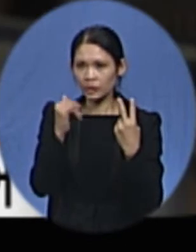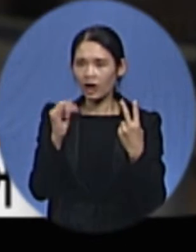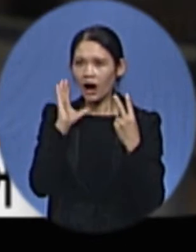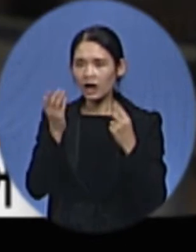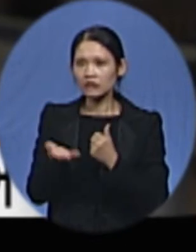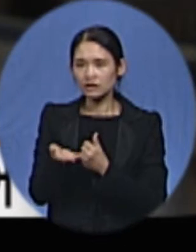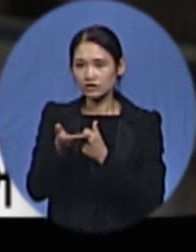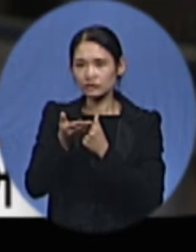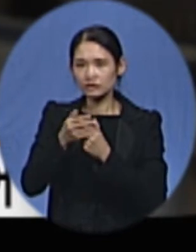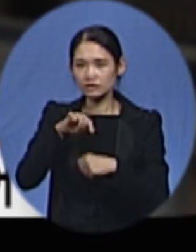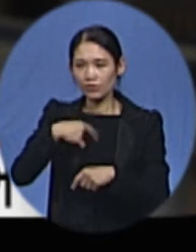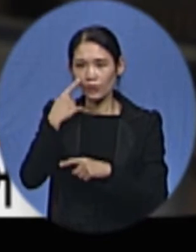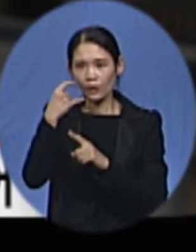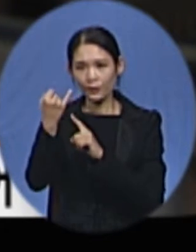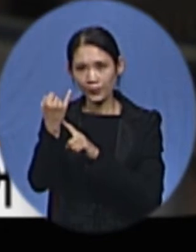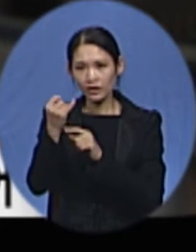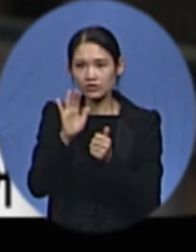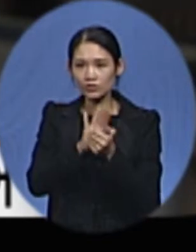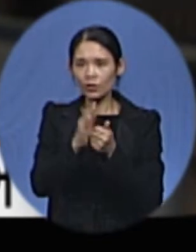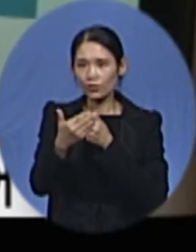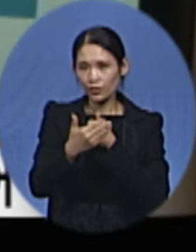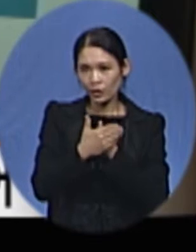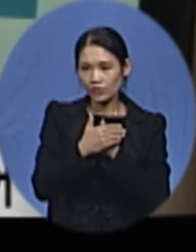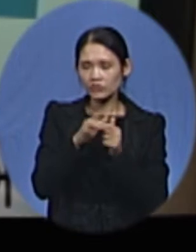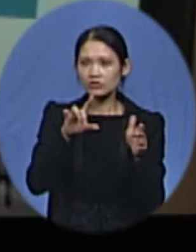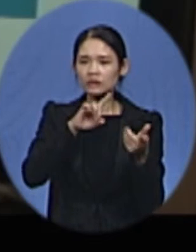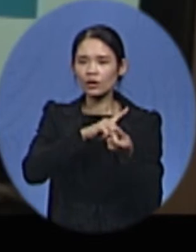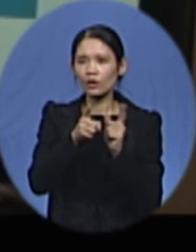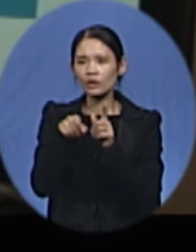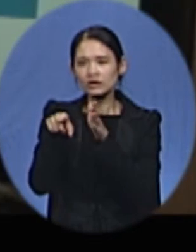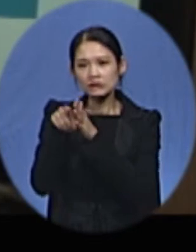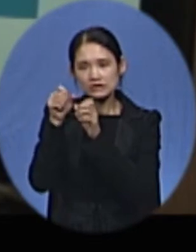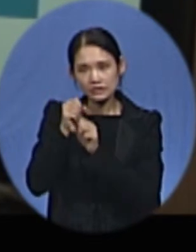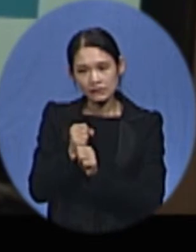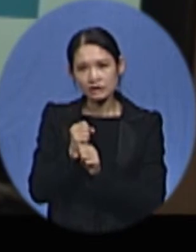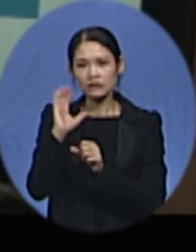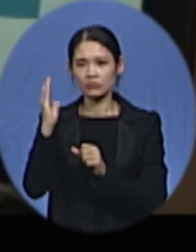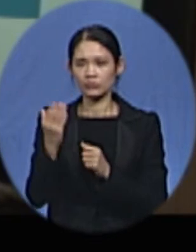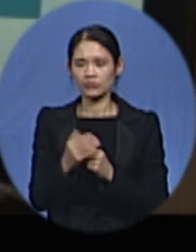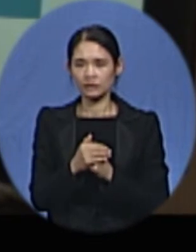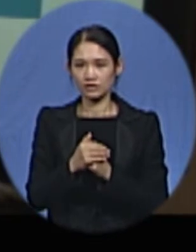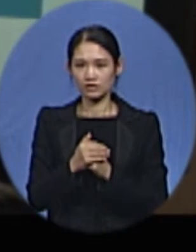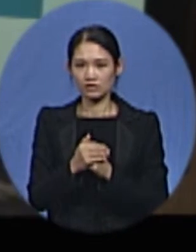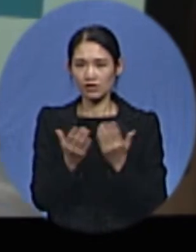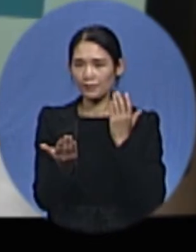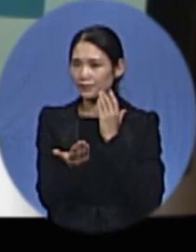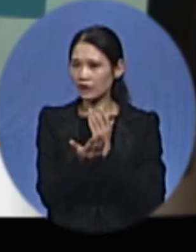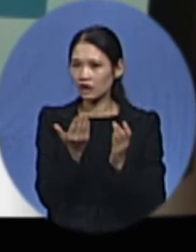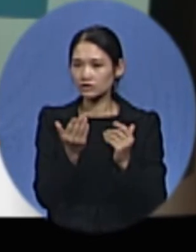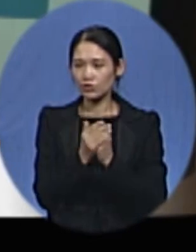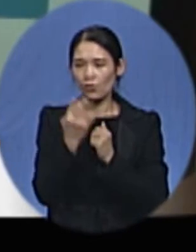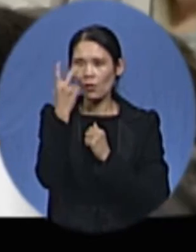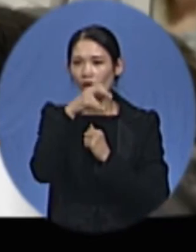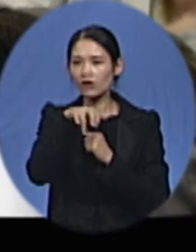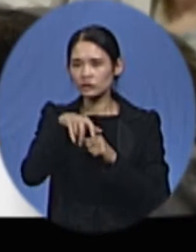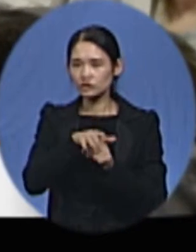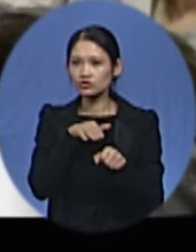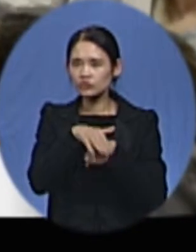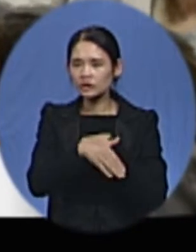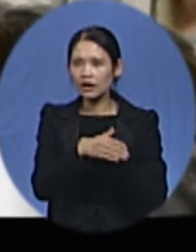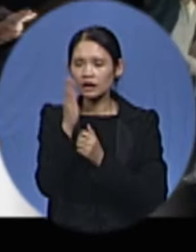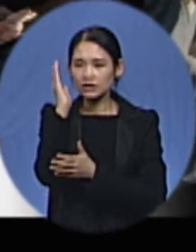KT를 만나 도움을 주며 서로 의지하게 되는데 불합리한 관료주의에 맞서는